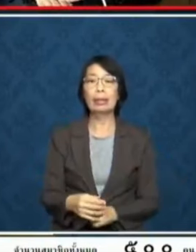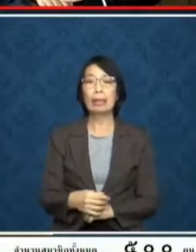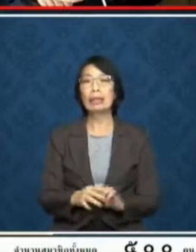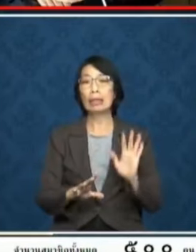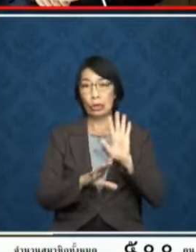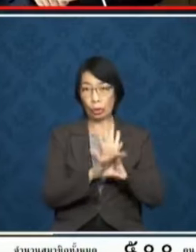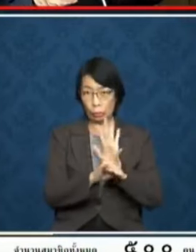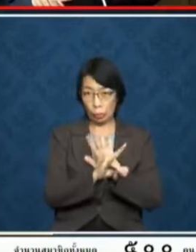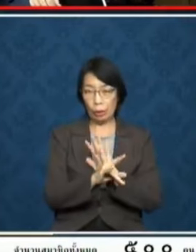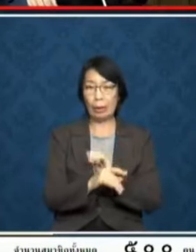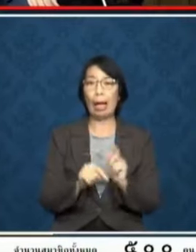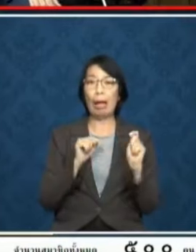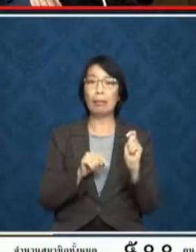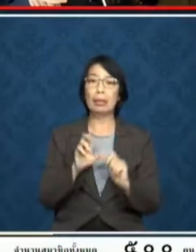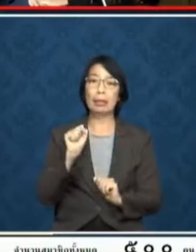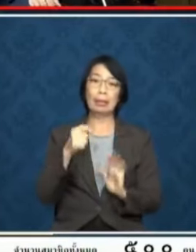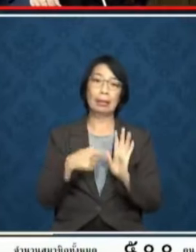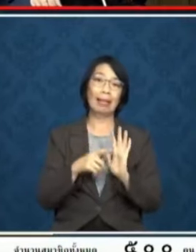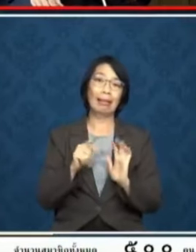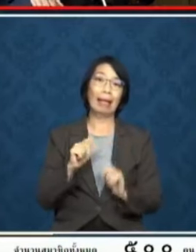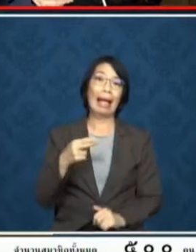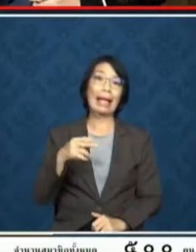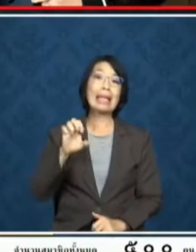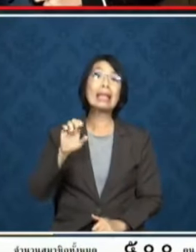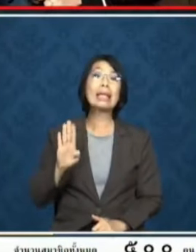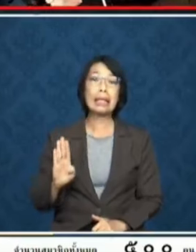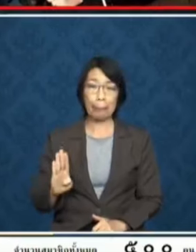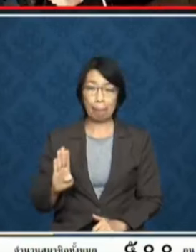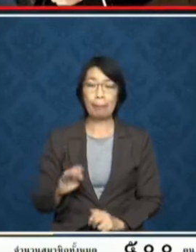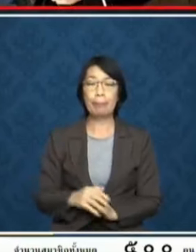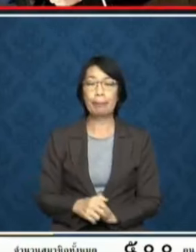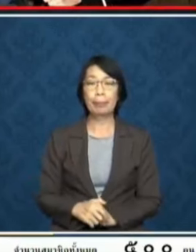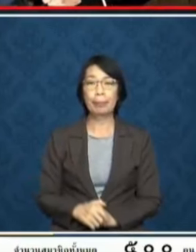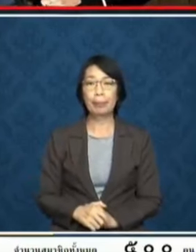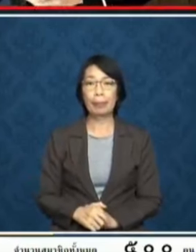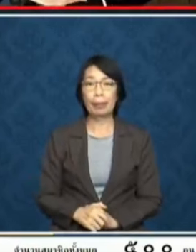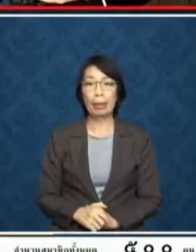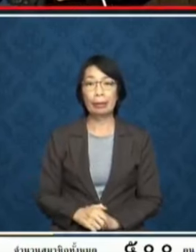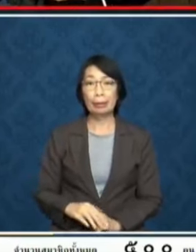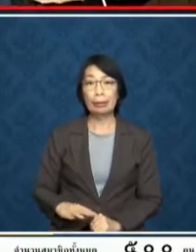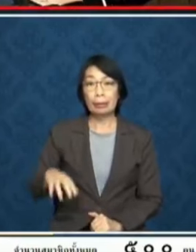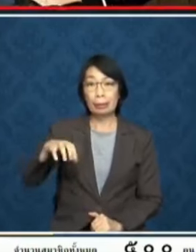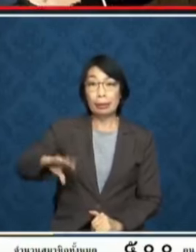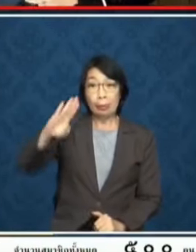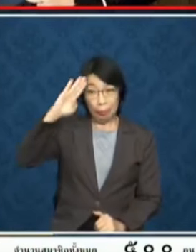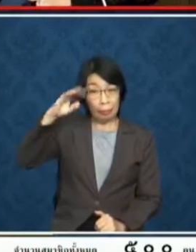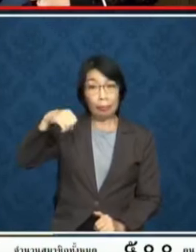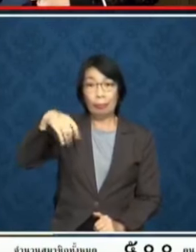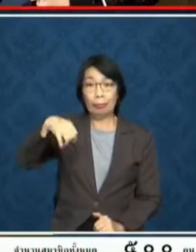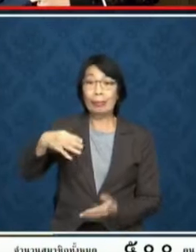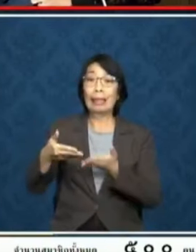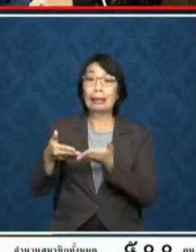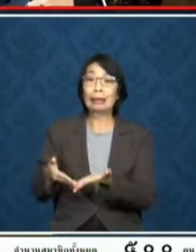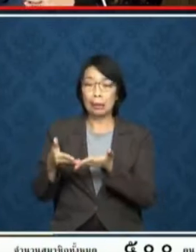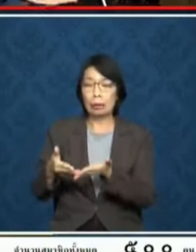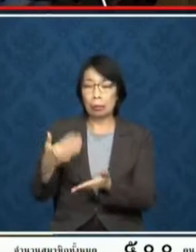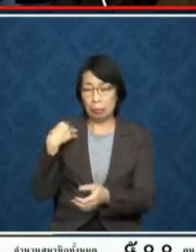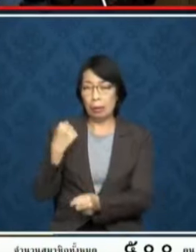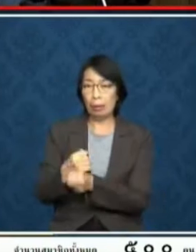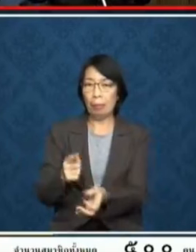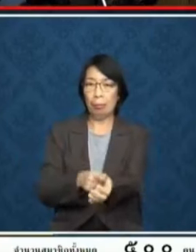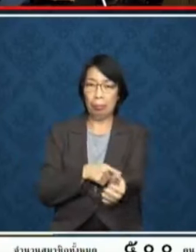บุรีที่ผ่านมาค่ะกิจการไฟฟ้าสวัสดิการสัมปทานกองทัพเรือตั้งขึ้นมากว่า84ปีแล้วนะคะฐาน